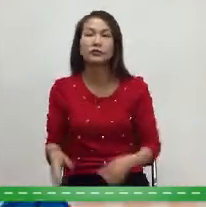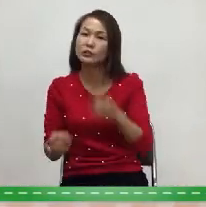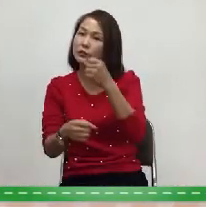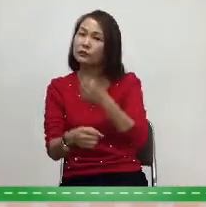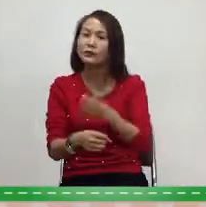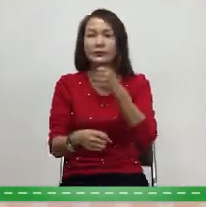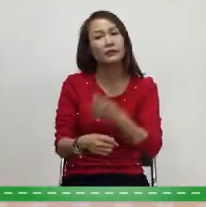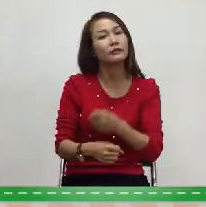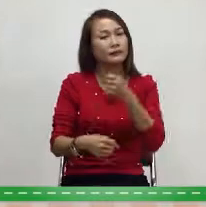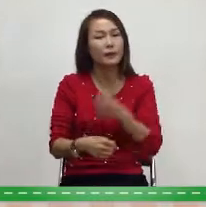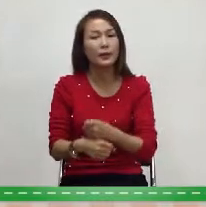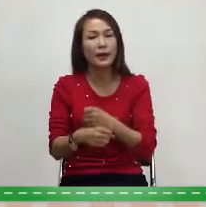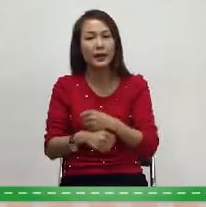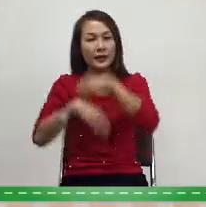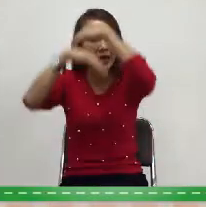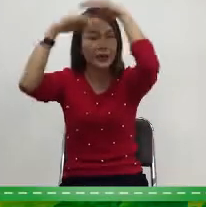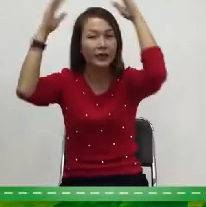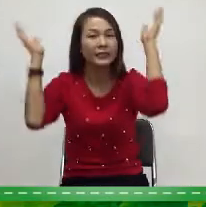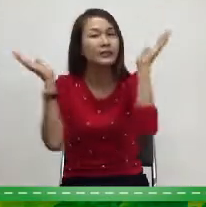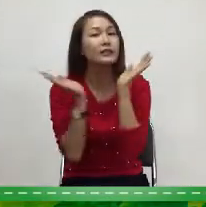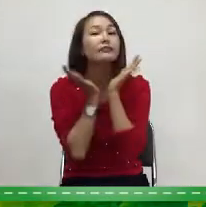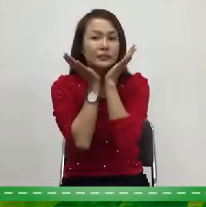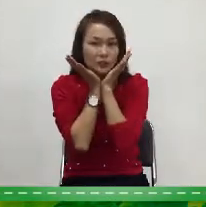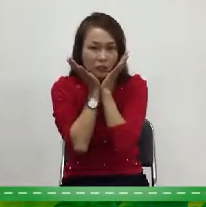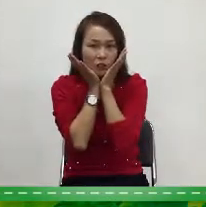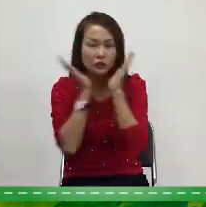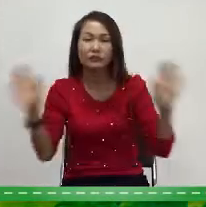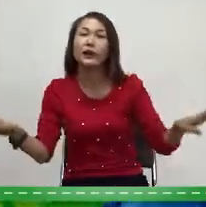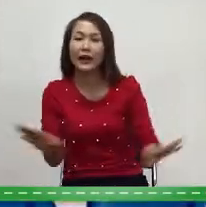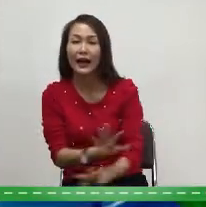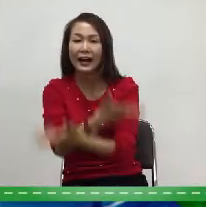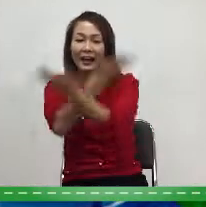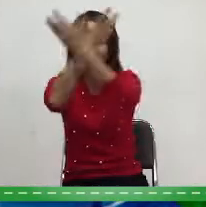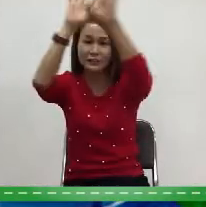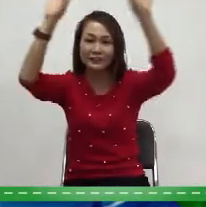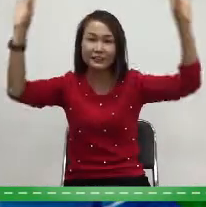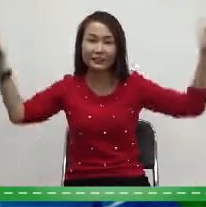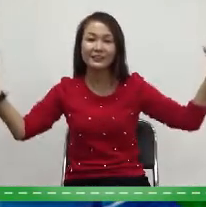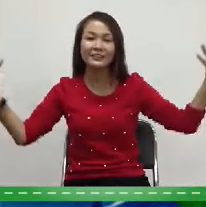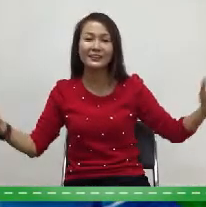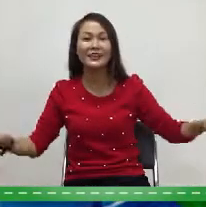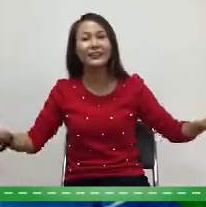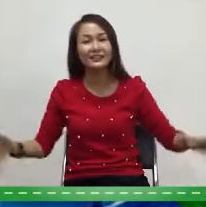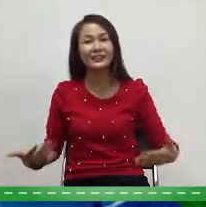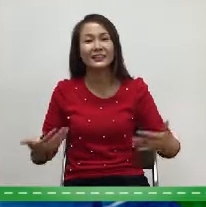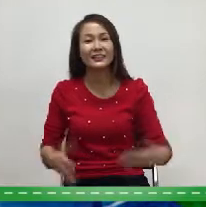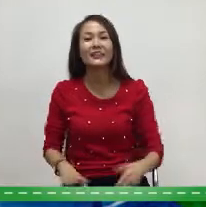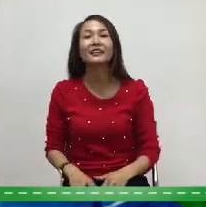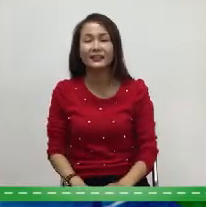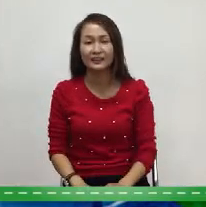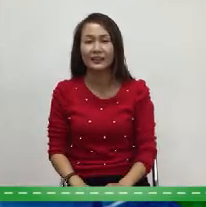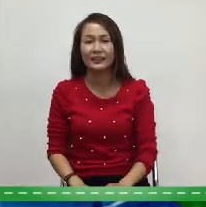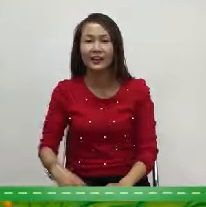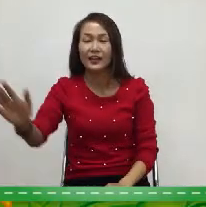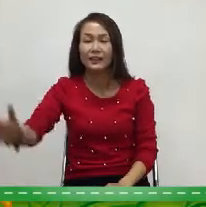너는 어때? 겨울이 제일 좋아. 여기 장미가 있어. 정말 아름답다.